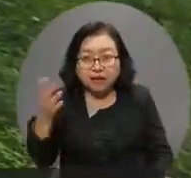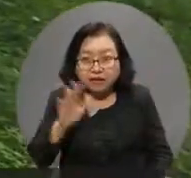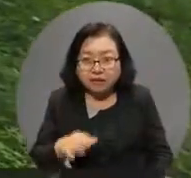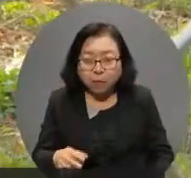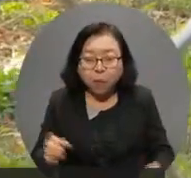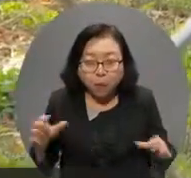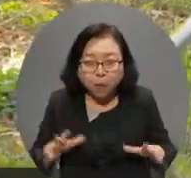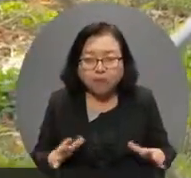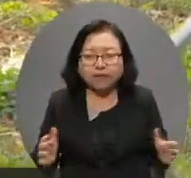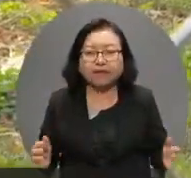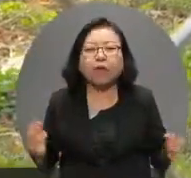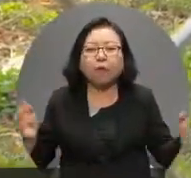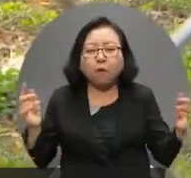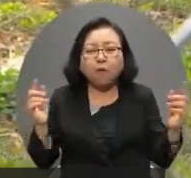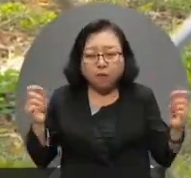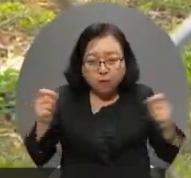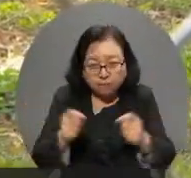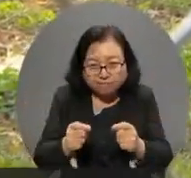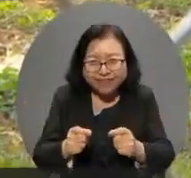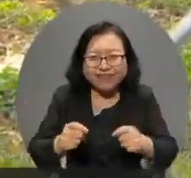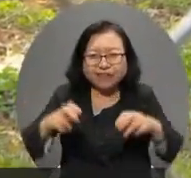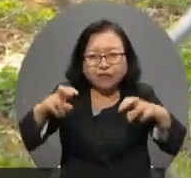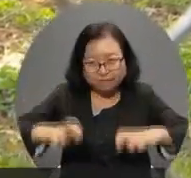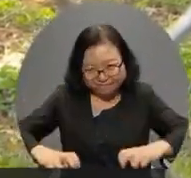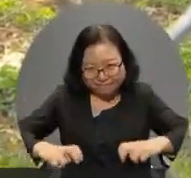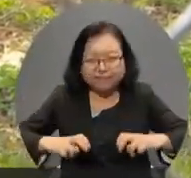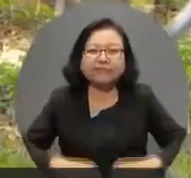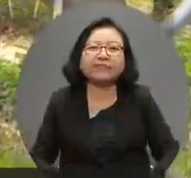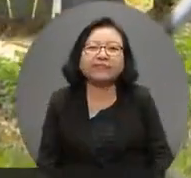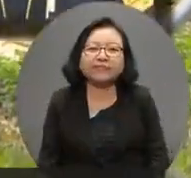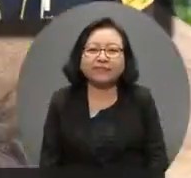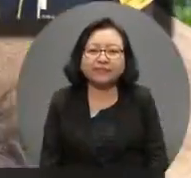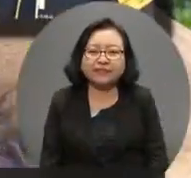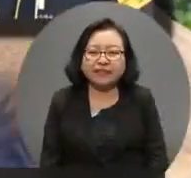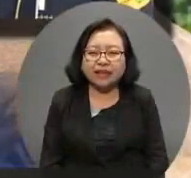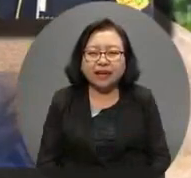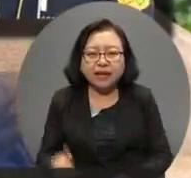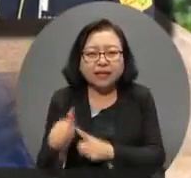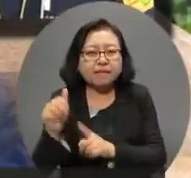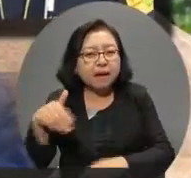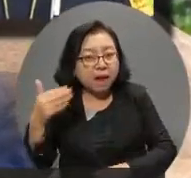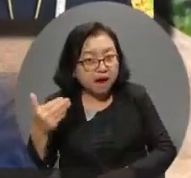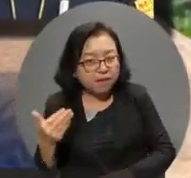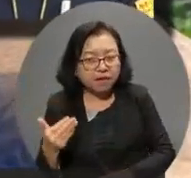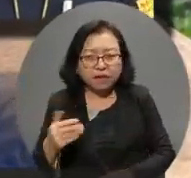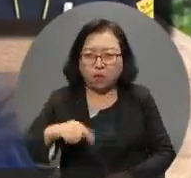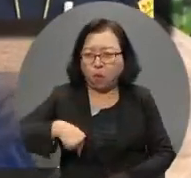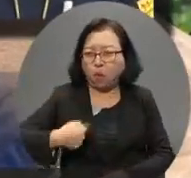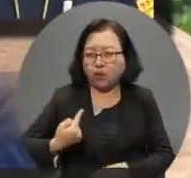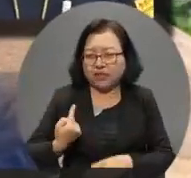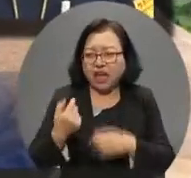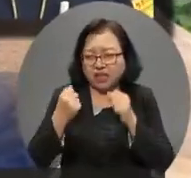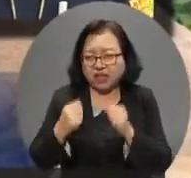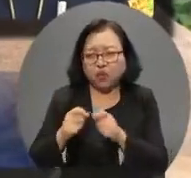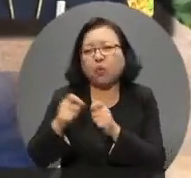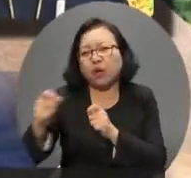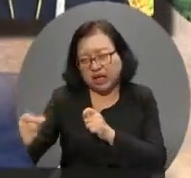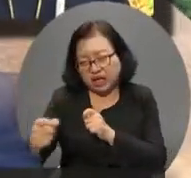경계를 푼 듯 가까이 마주보고 앉았습니다. 바람이가 이제 좀 혼자 오랫동안 있다